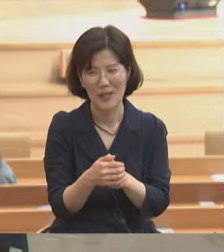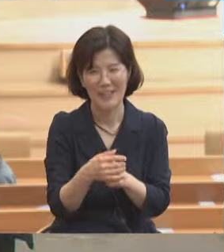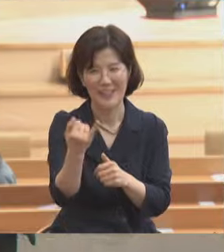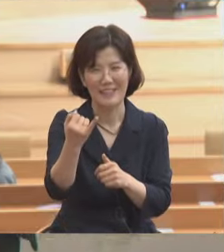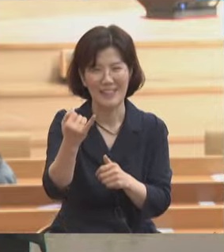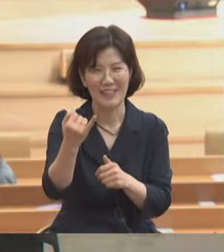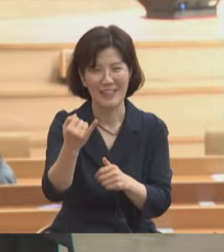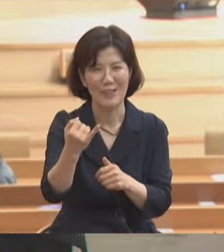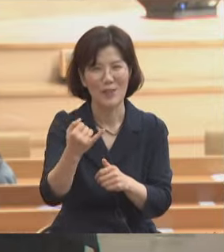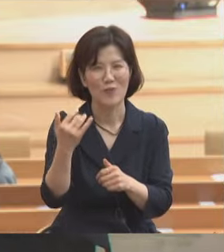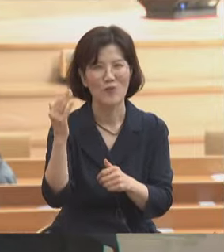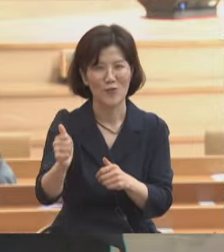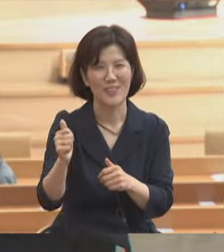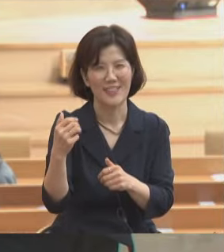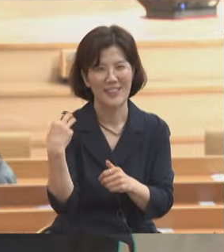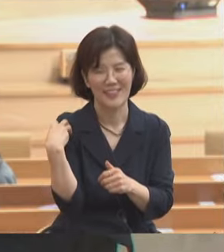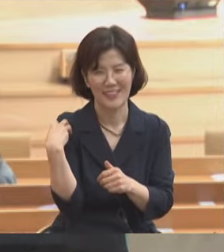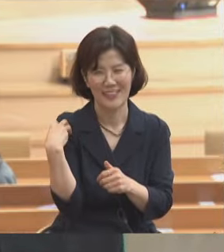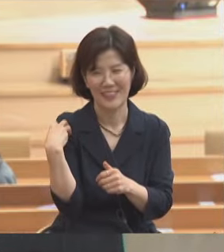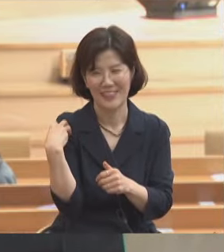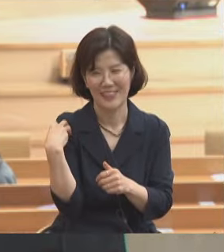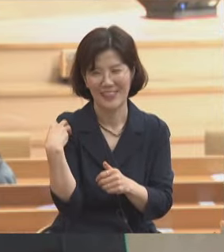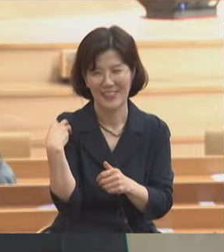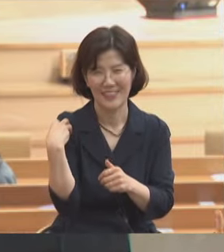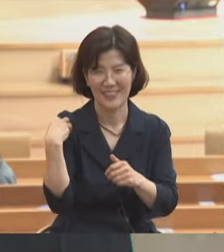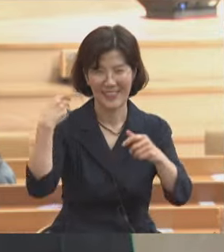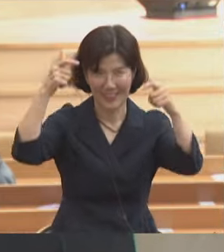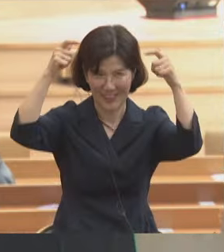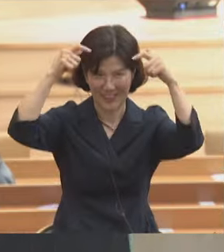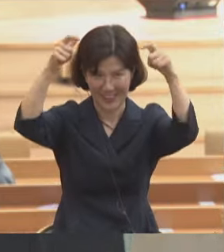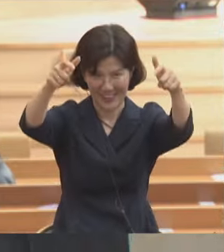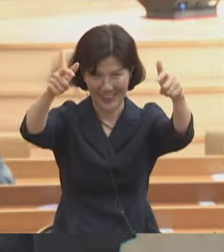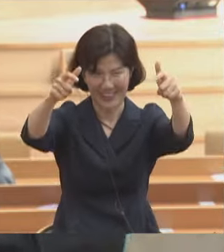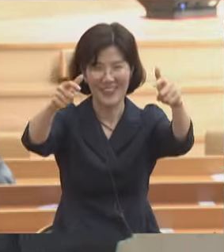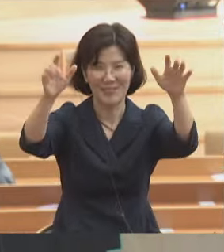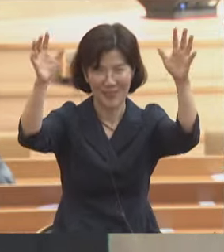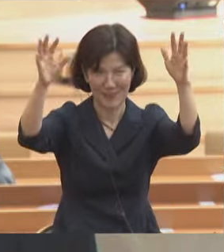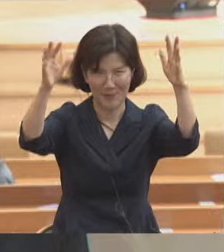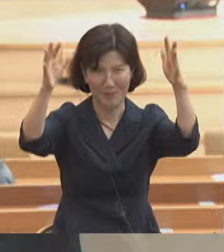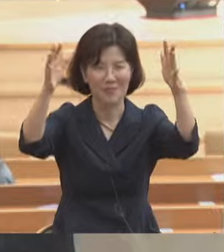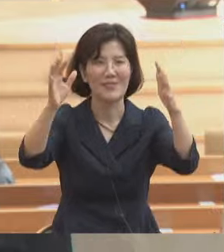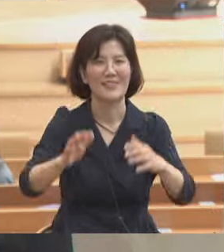자 주인공 이야 박수